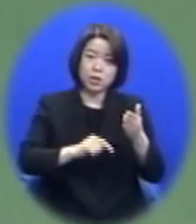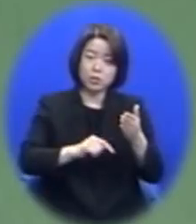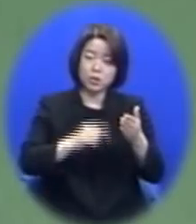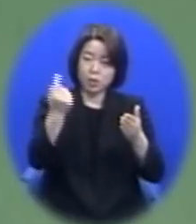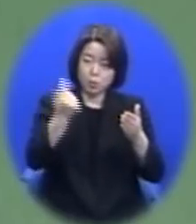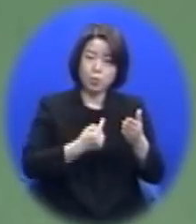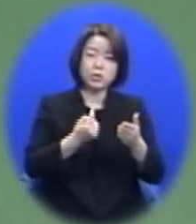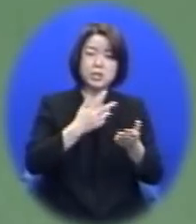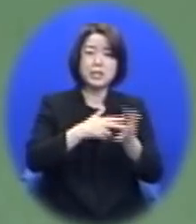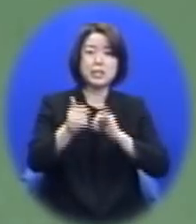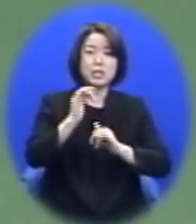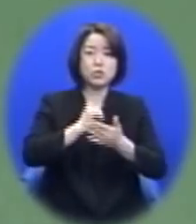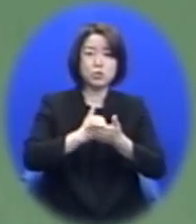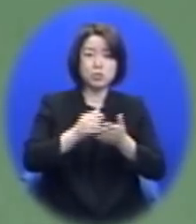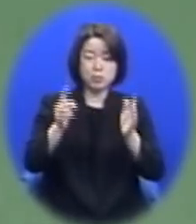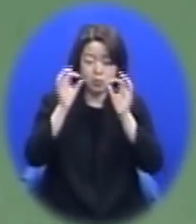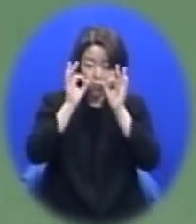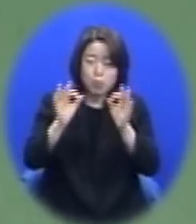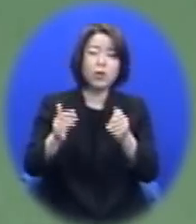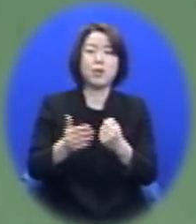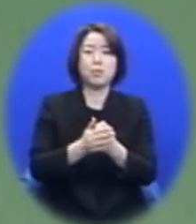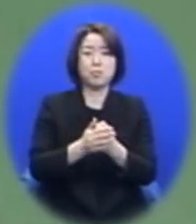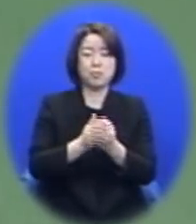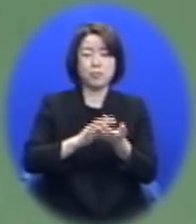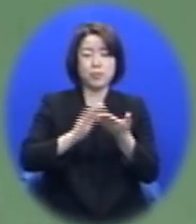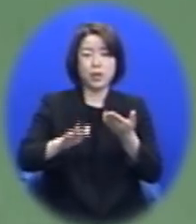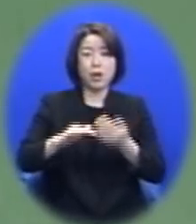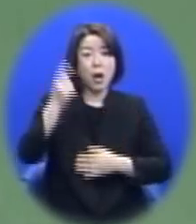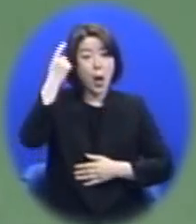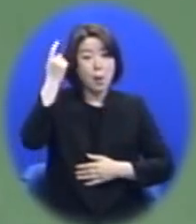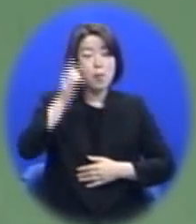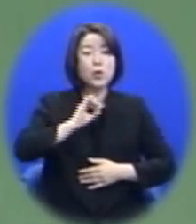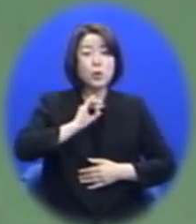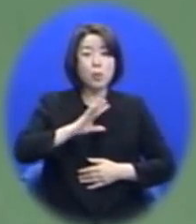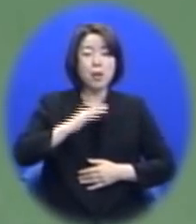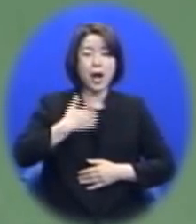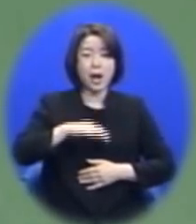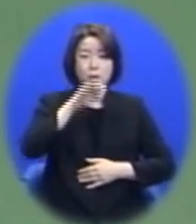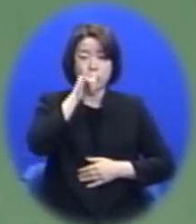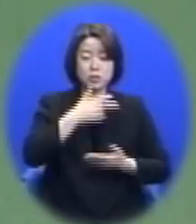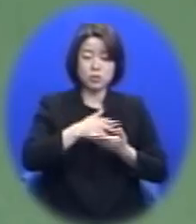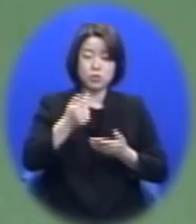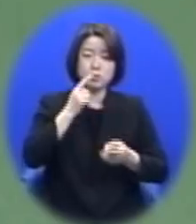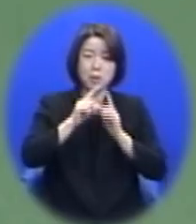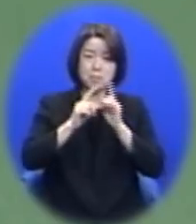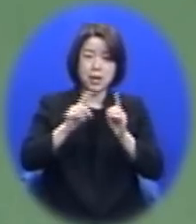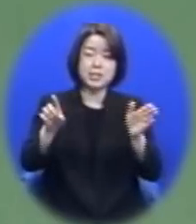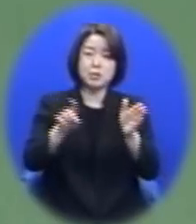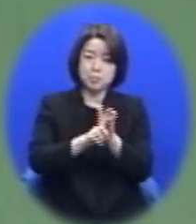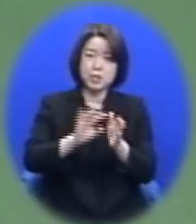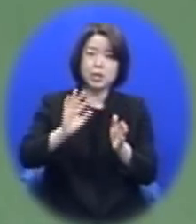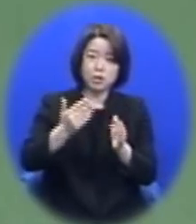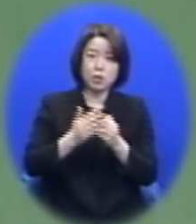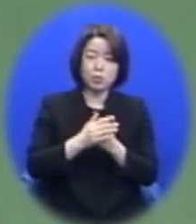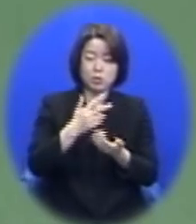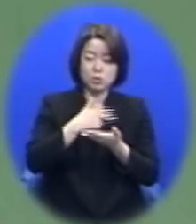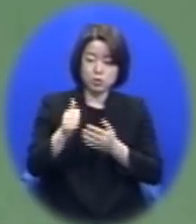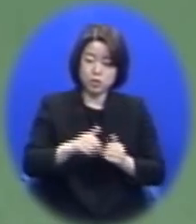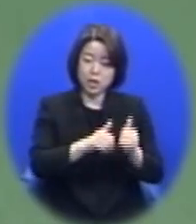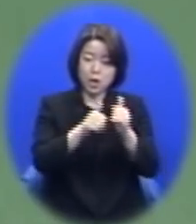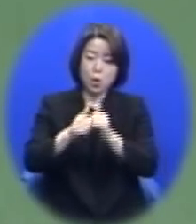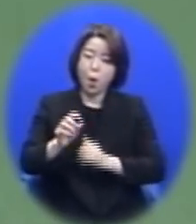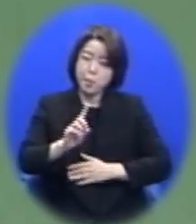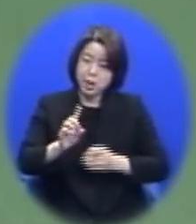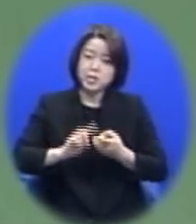보게 하셨습니다. 그동안 머리로만 알고 있는 주님의 말씀들이 믿어지고 주님과의 동행이 무엇인지 알